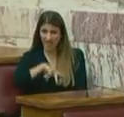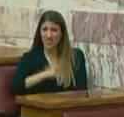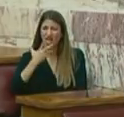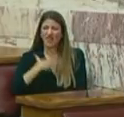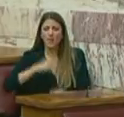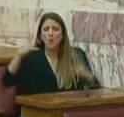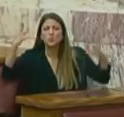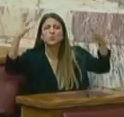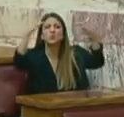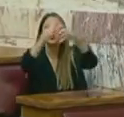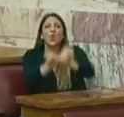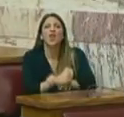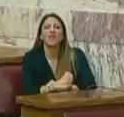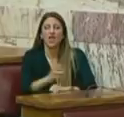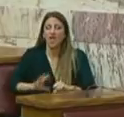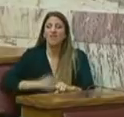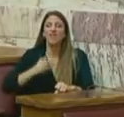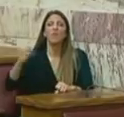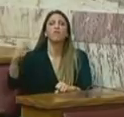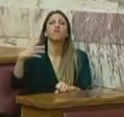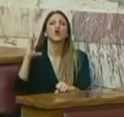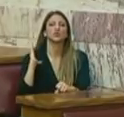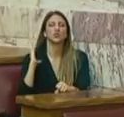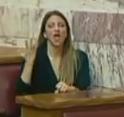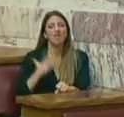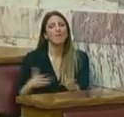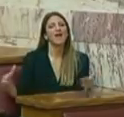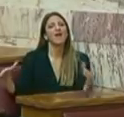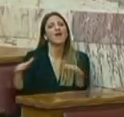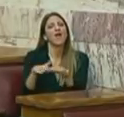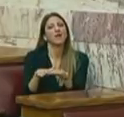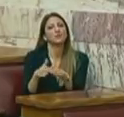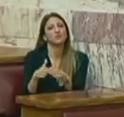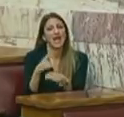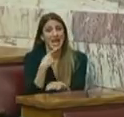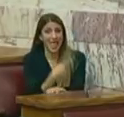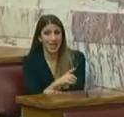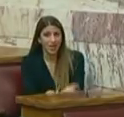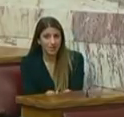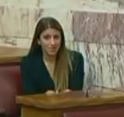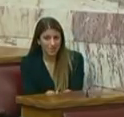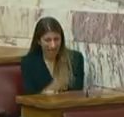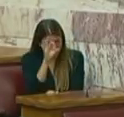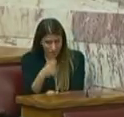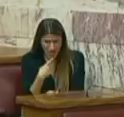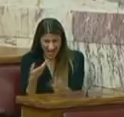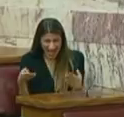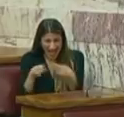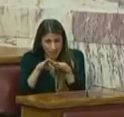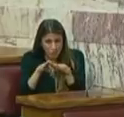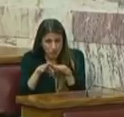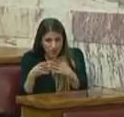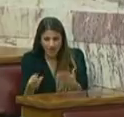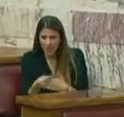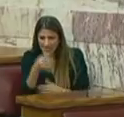συσκοτήσουμε, προσέξτε, και να κουκουλώσουμε, αυτές ήταν οι εκφράσεις που χρησιμοποίησαν, το